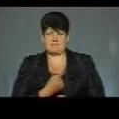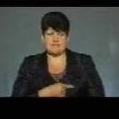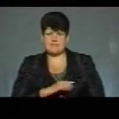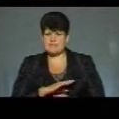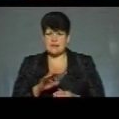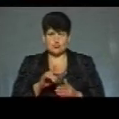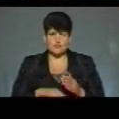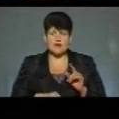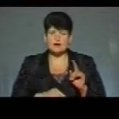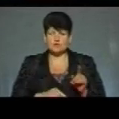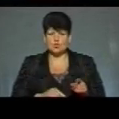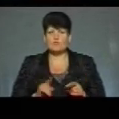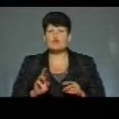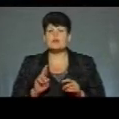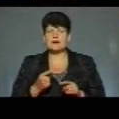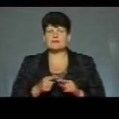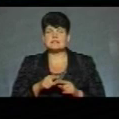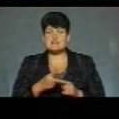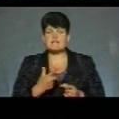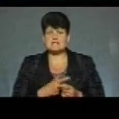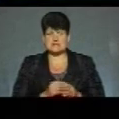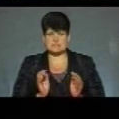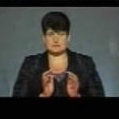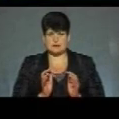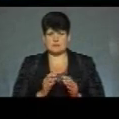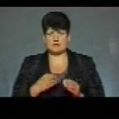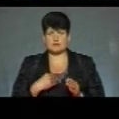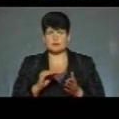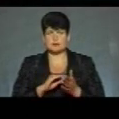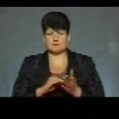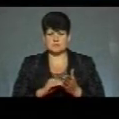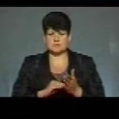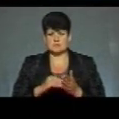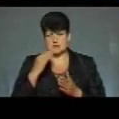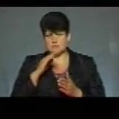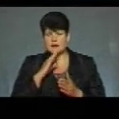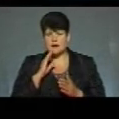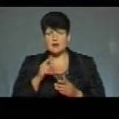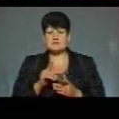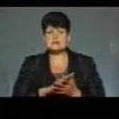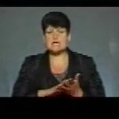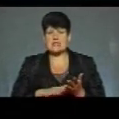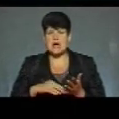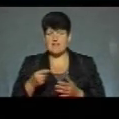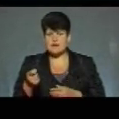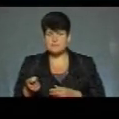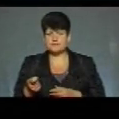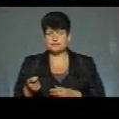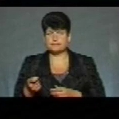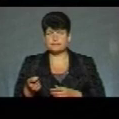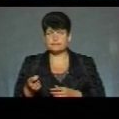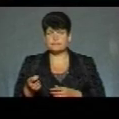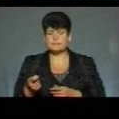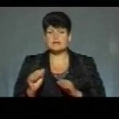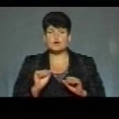довіряю тому, як ця вакцина зберігається. Нами була складена з батьками, яких дітей немає щеплень, заява. Керувалися